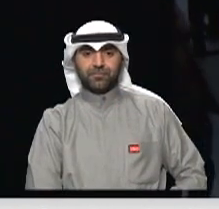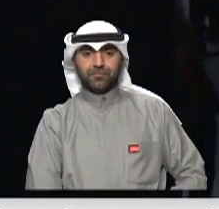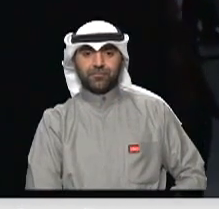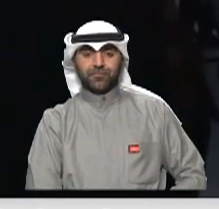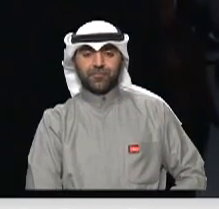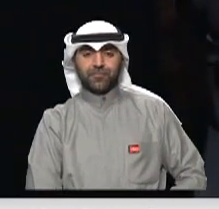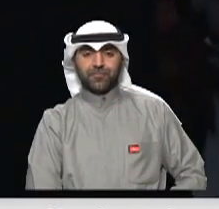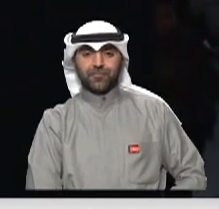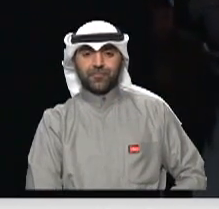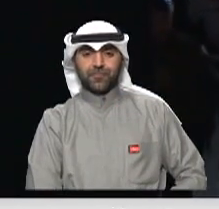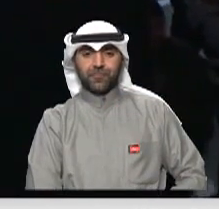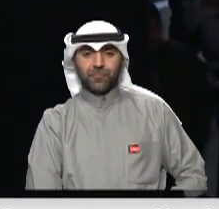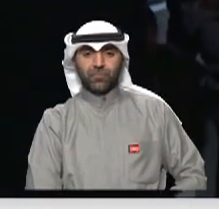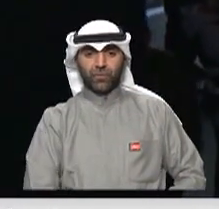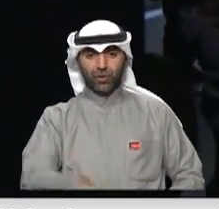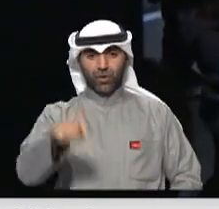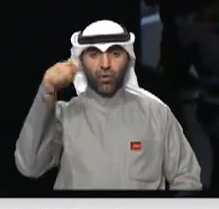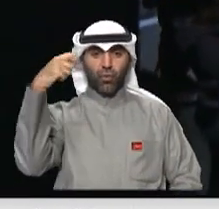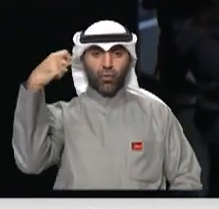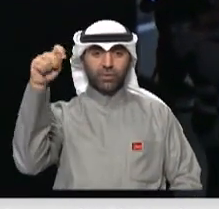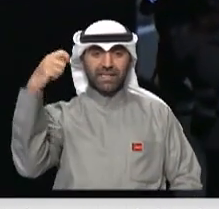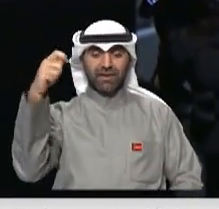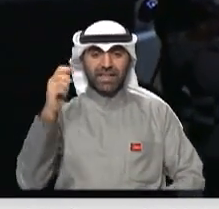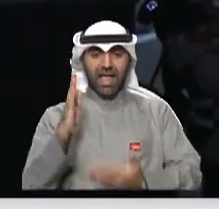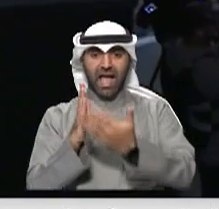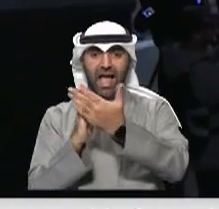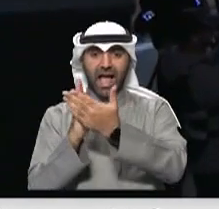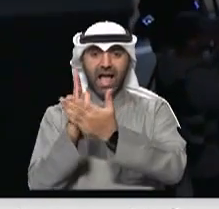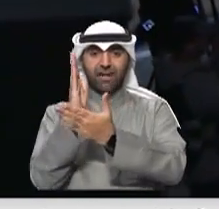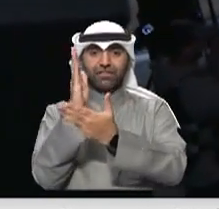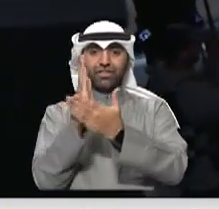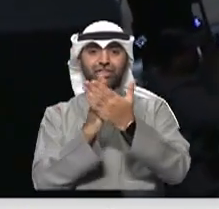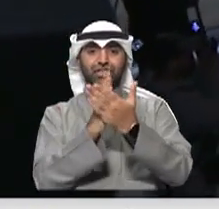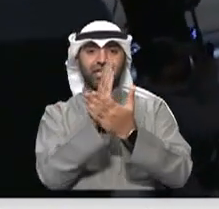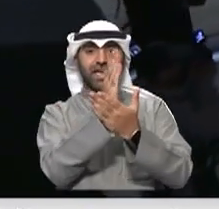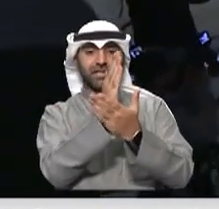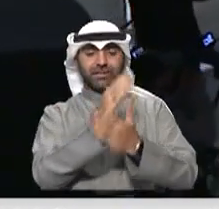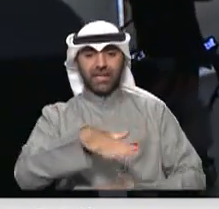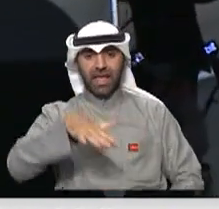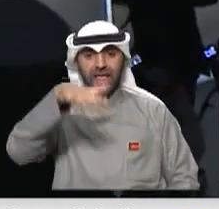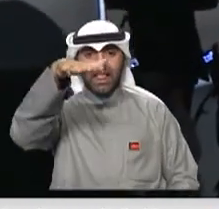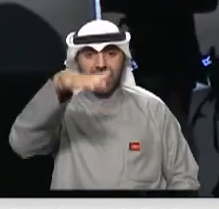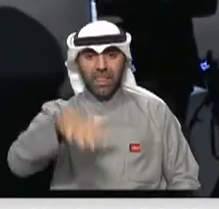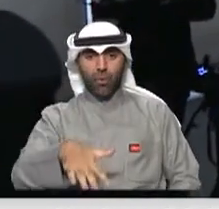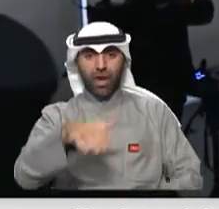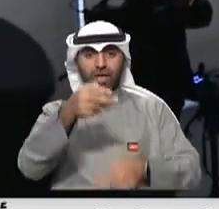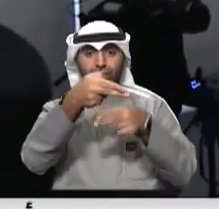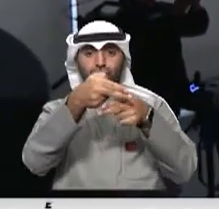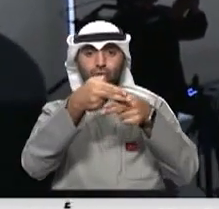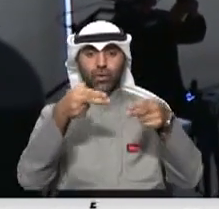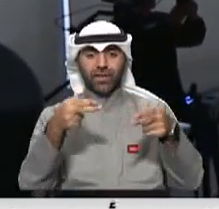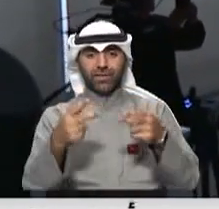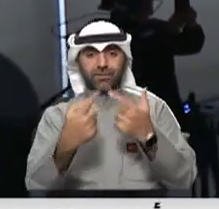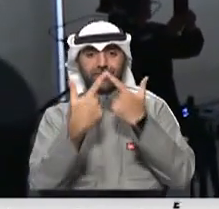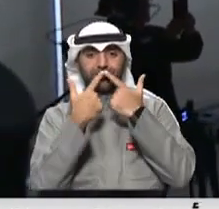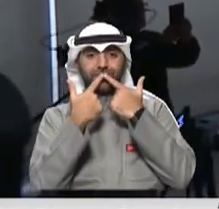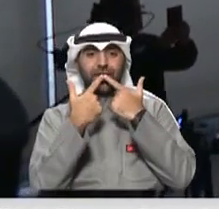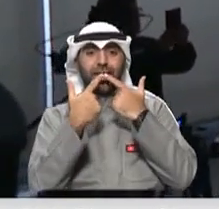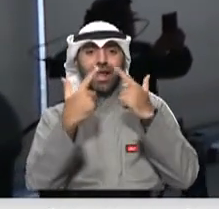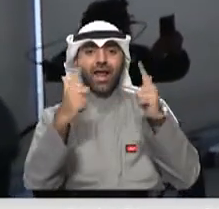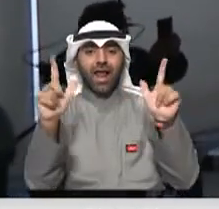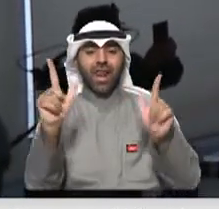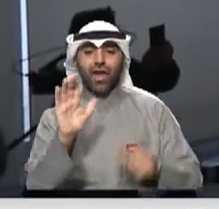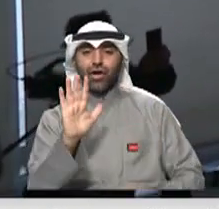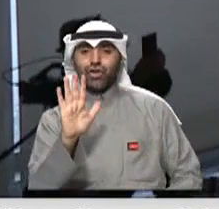الدبلوماسية فن خاص بالتعامل مع مختلف السفراء والسياسيين الذين يتحلون بدورهم بأسلوب خاص في